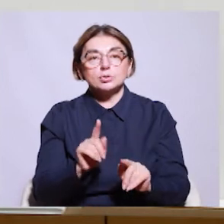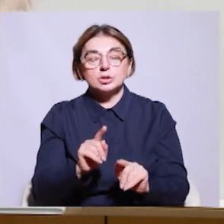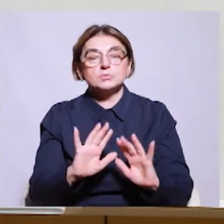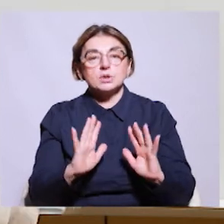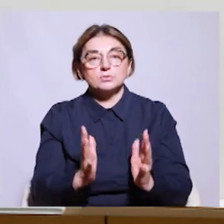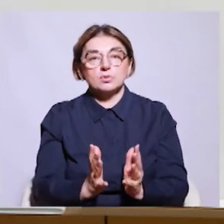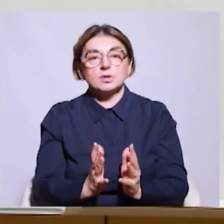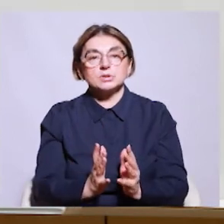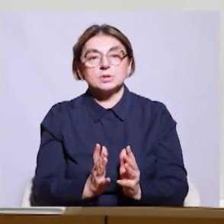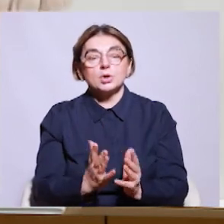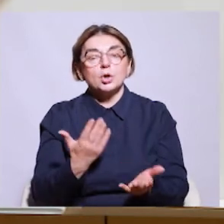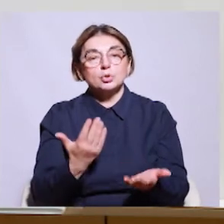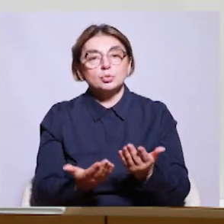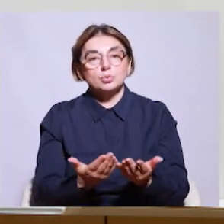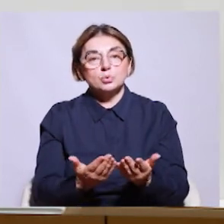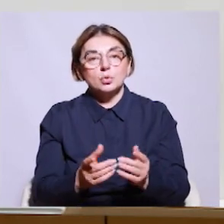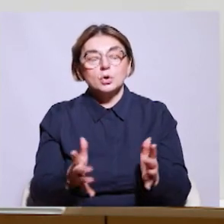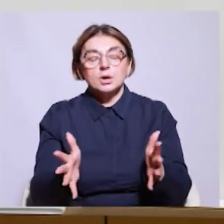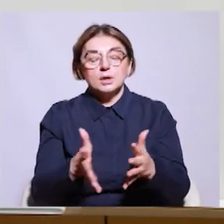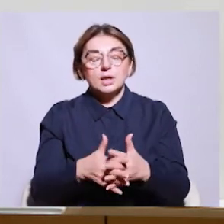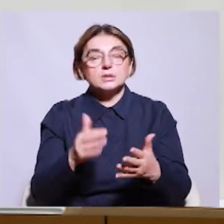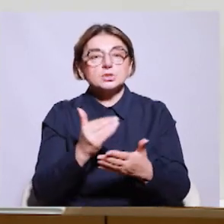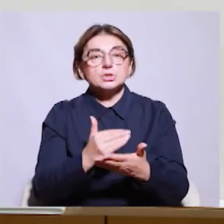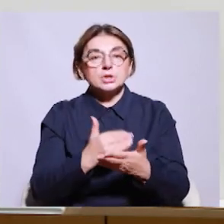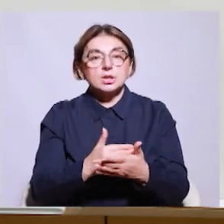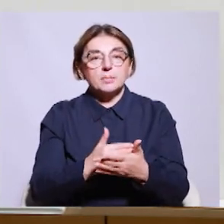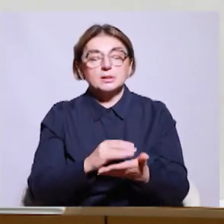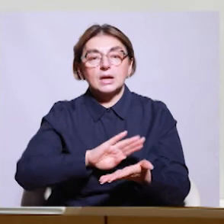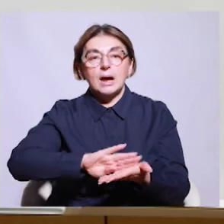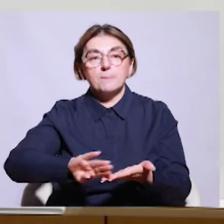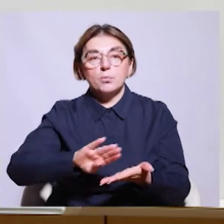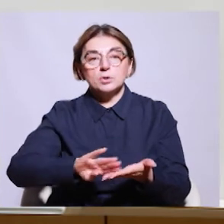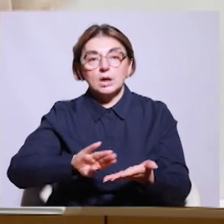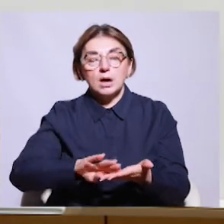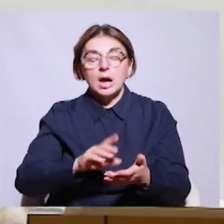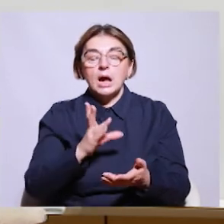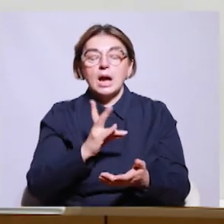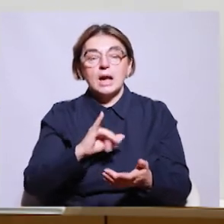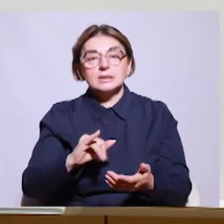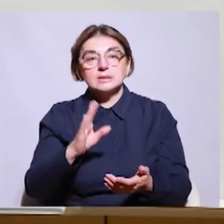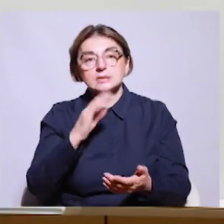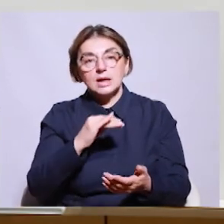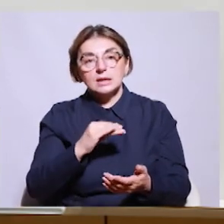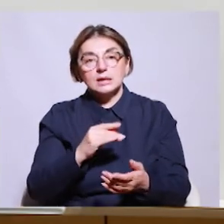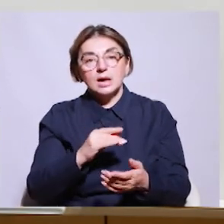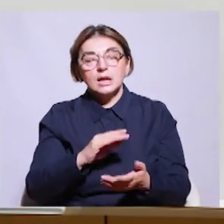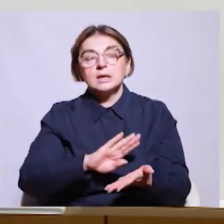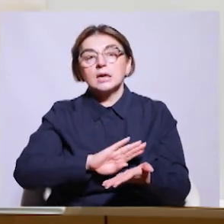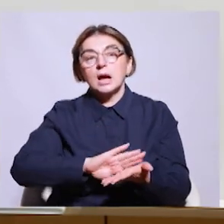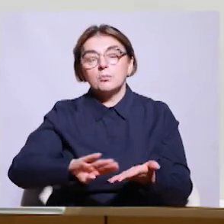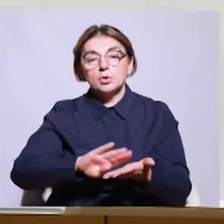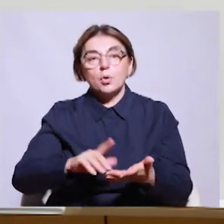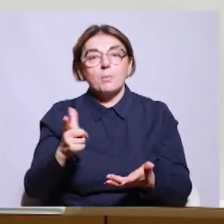იმ შემთხვევაში, თუ რეაქციის შედეგად გამოიყოფა ან წყალი, გამოიყოფა